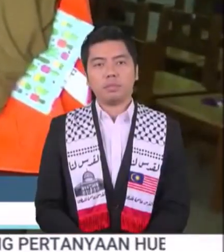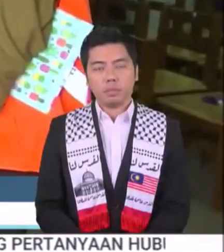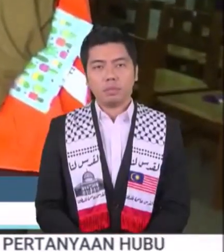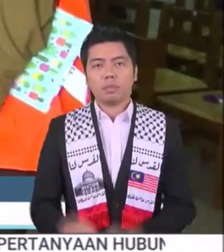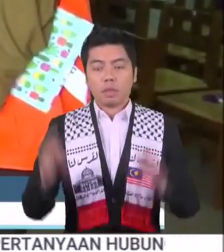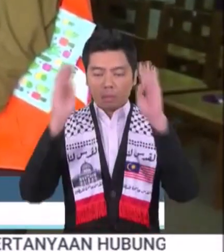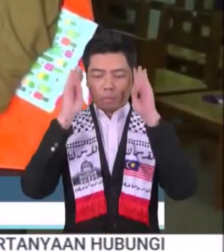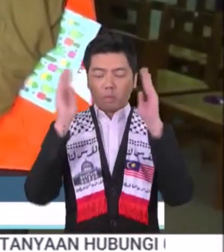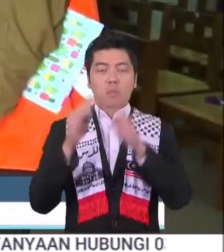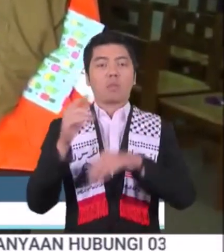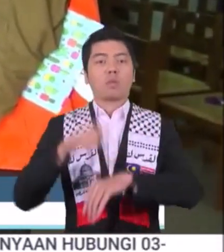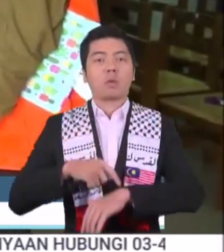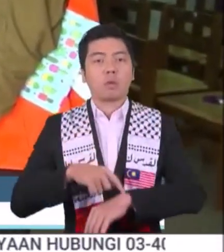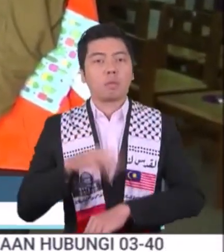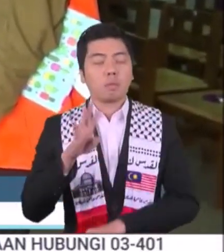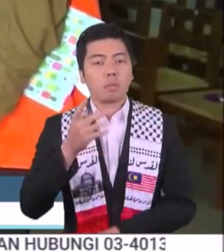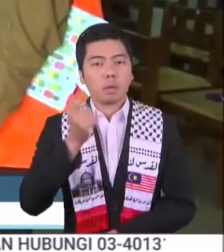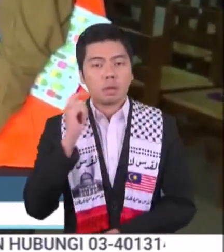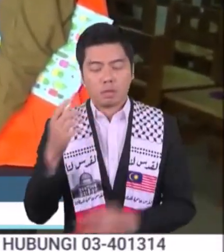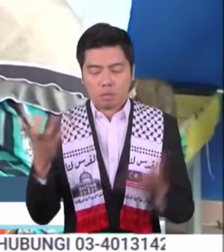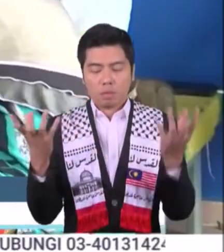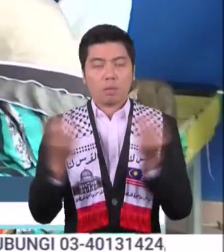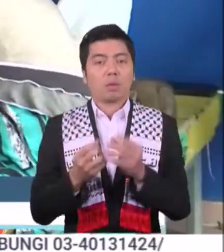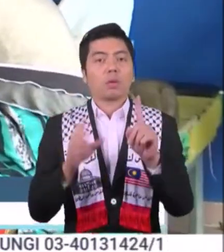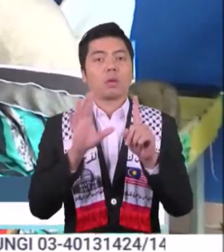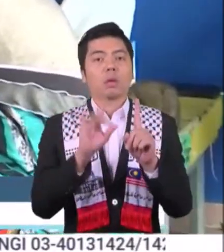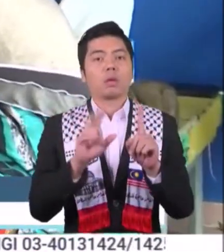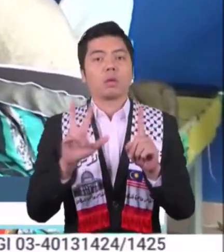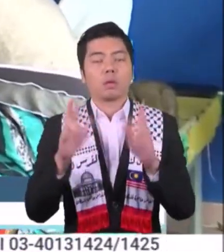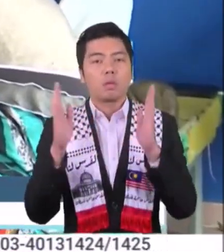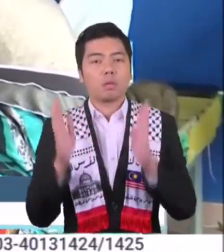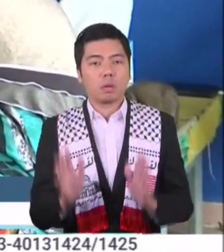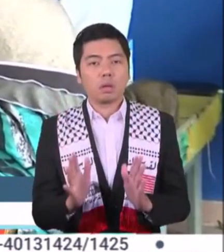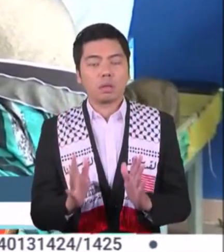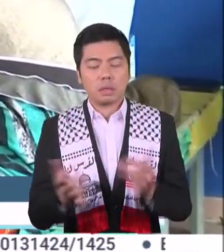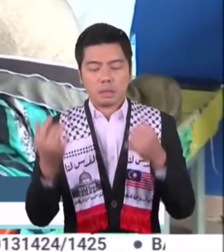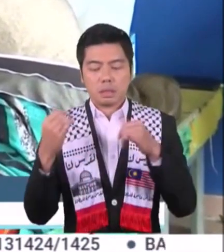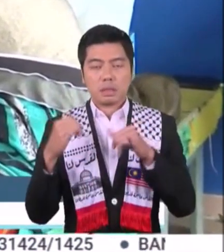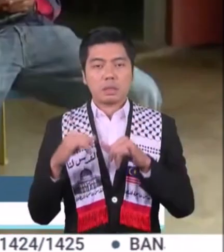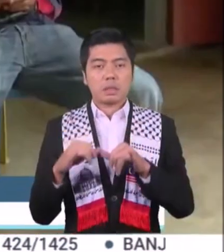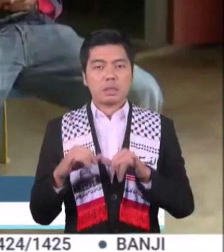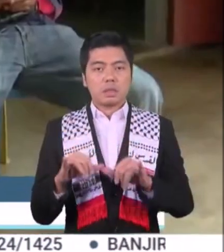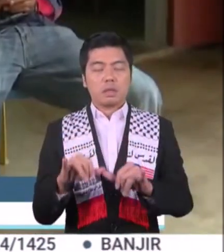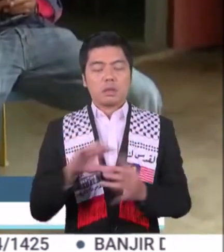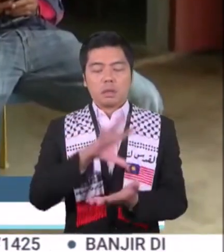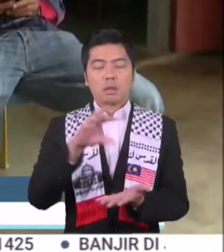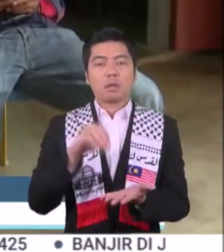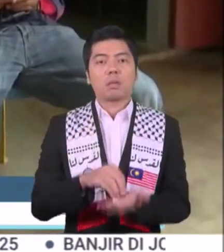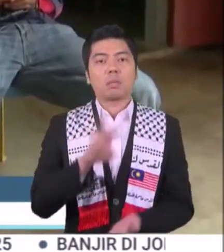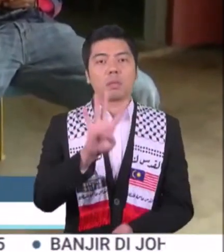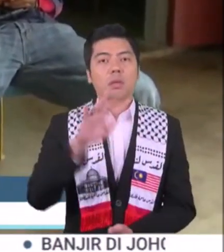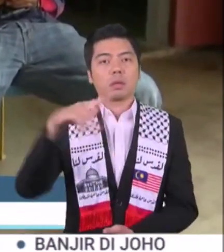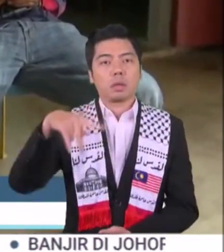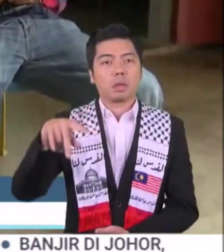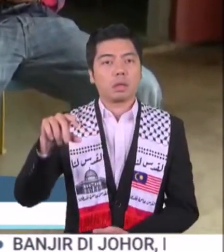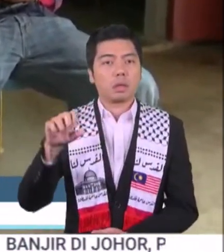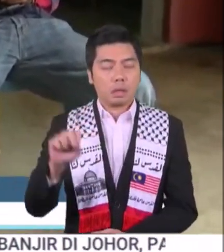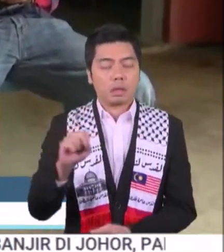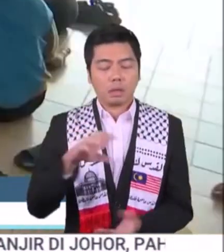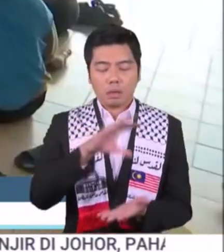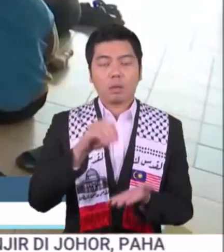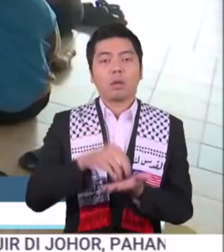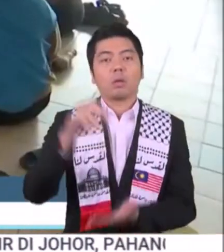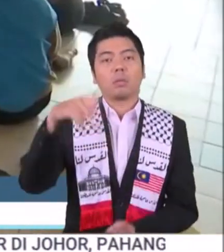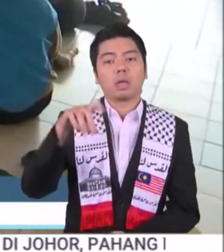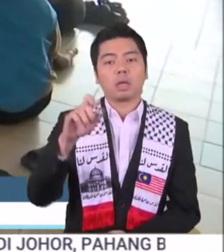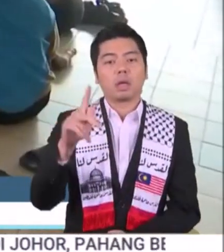di Pahang setakat jam 4 petang seramai 183 orang penduduk terjejas masih berlindung di 4 PPS di